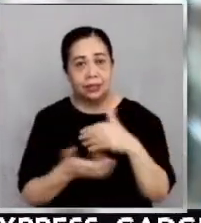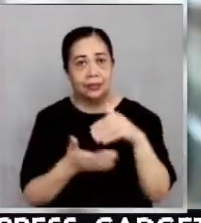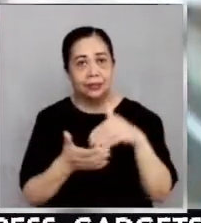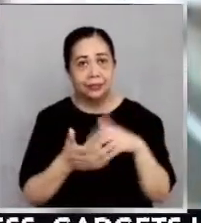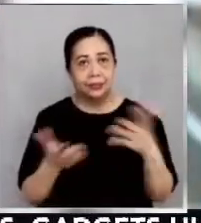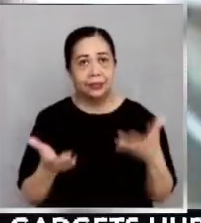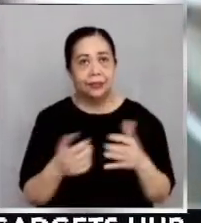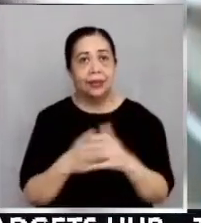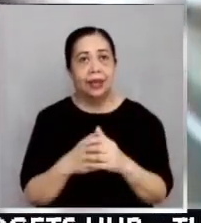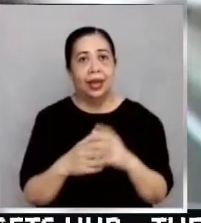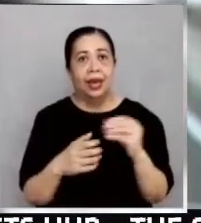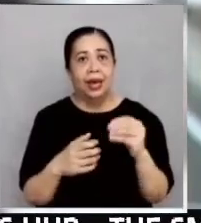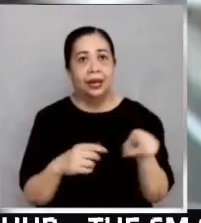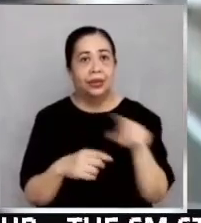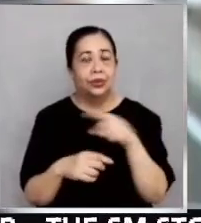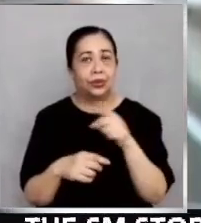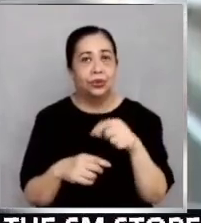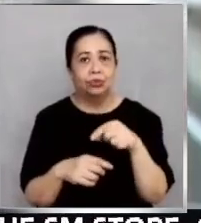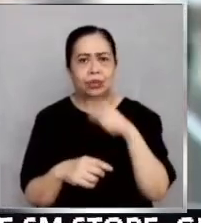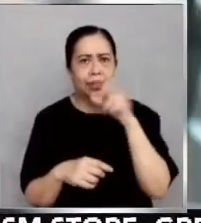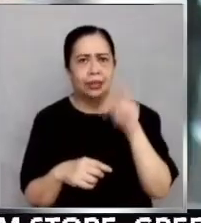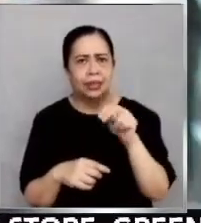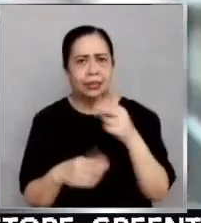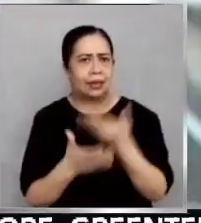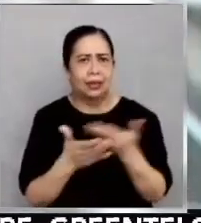And hindi nyo kailangan ng gamit.